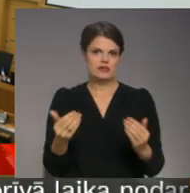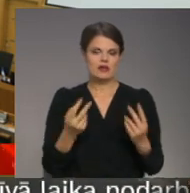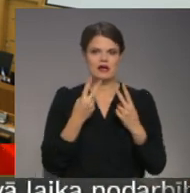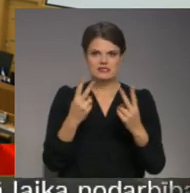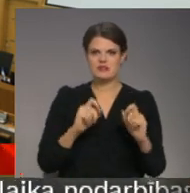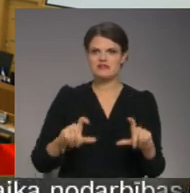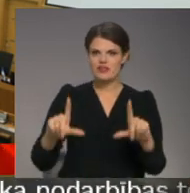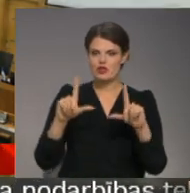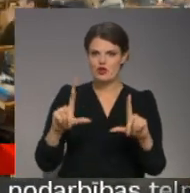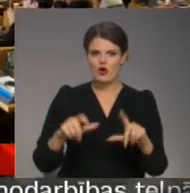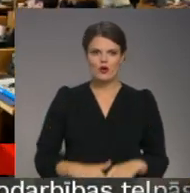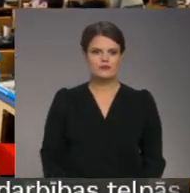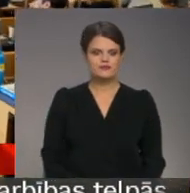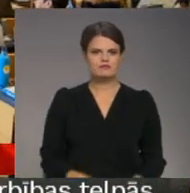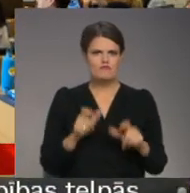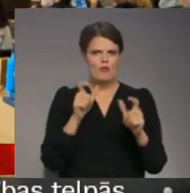video.